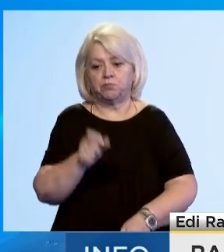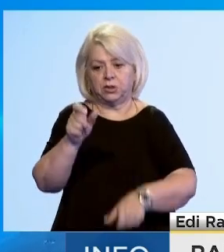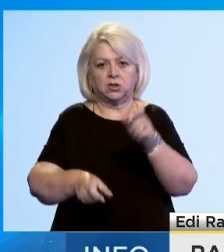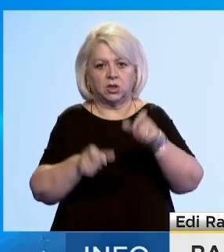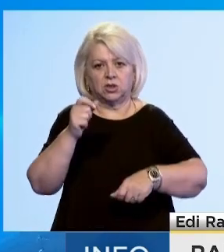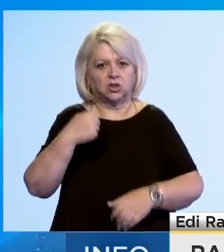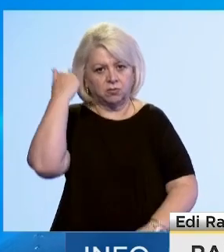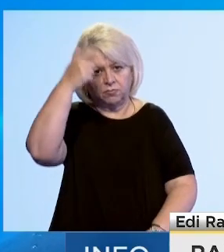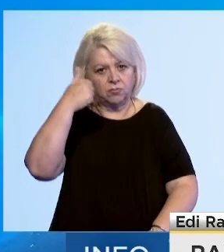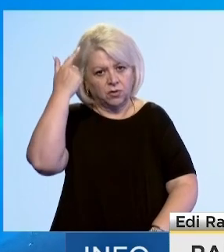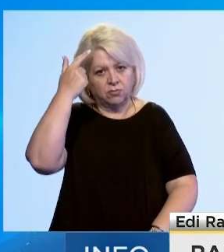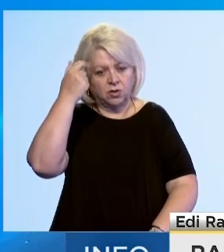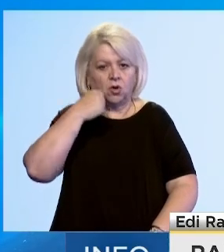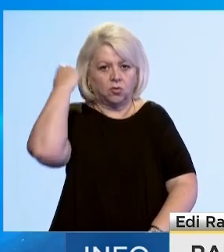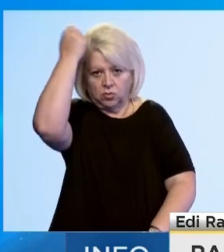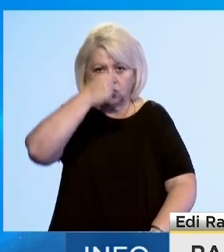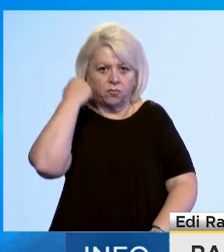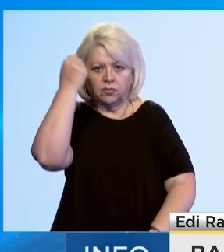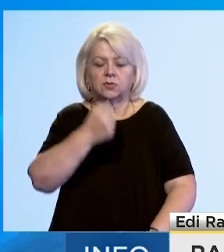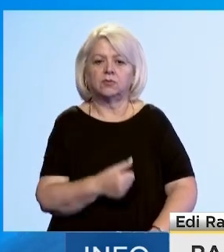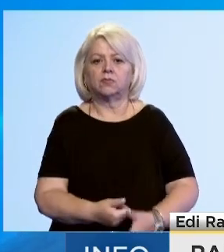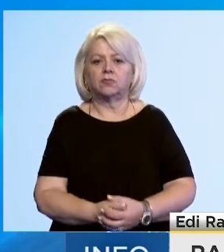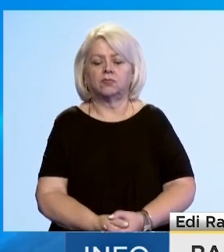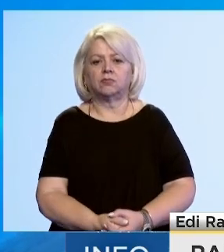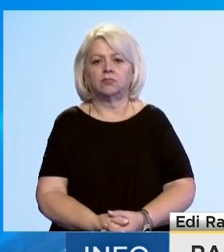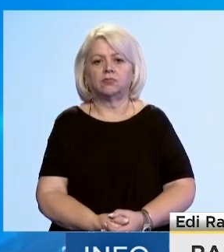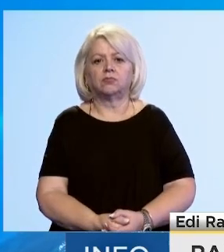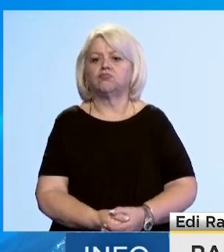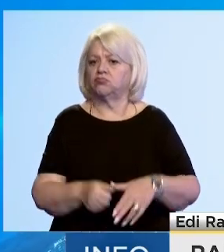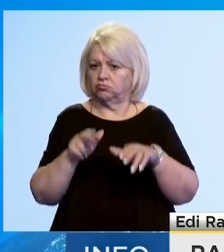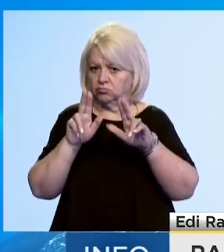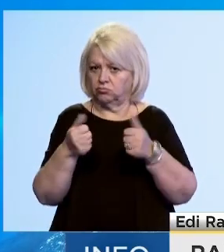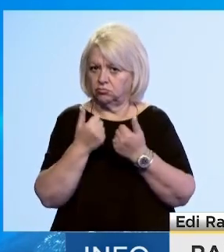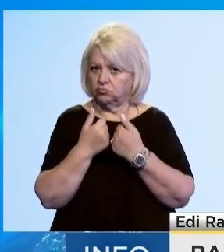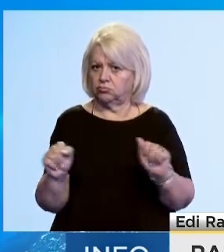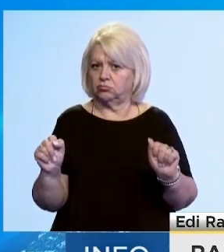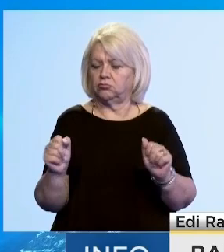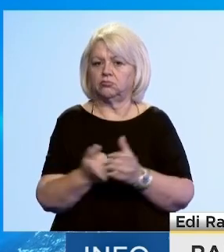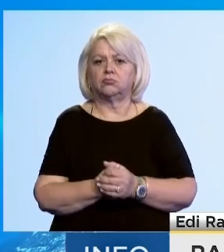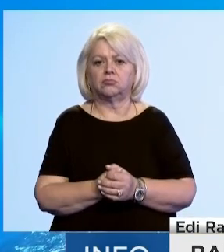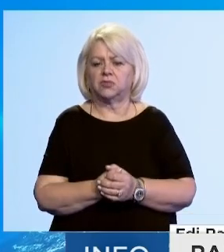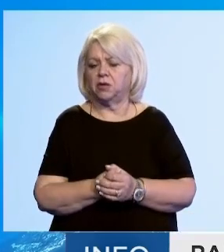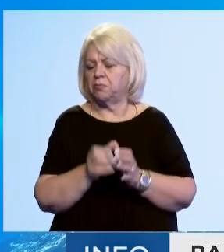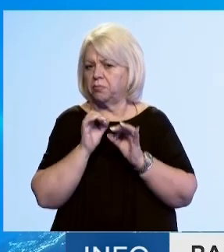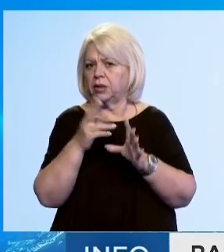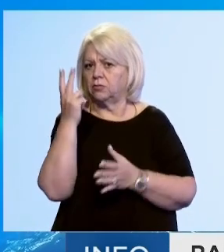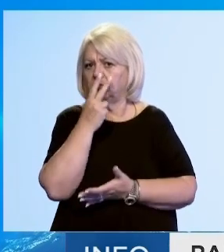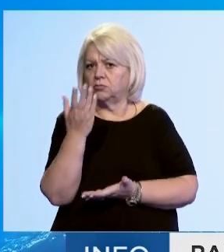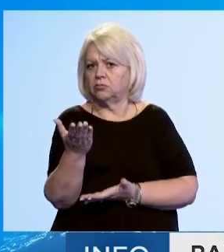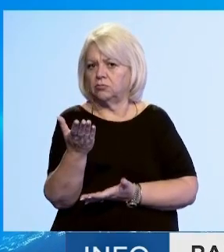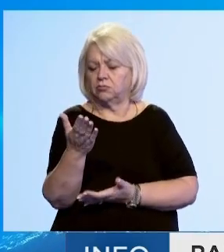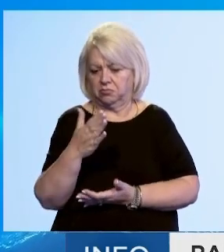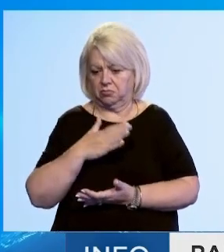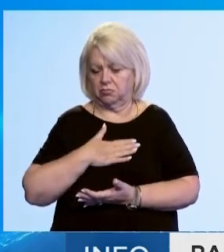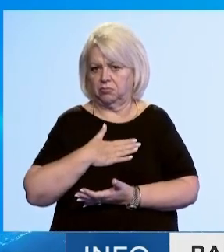qytetarët shqiptarë të Republikës Kosovës të mundësohet, sepse është e pakuptimt që ne